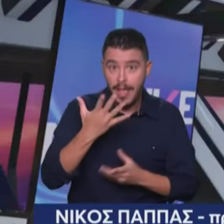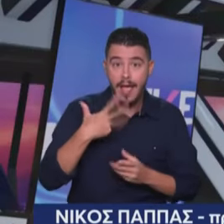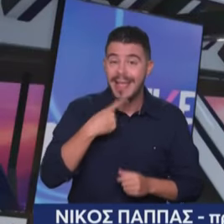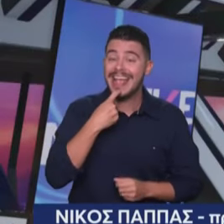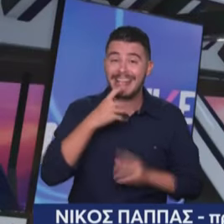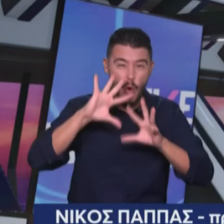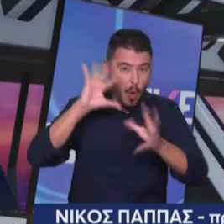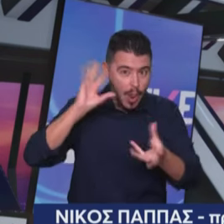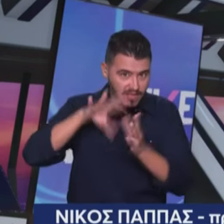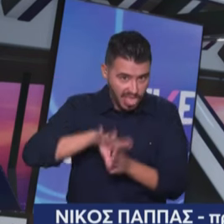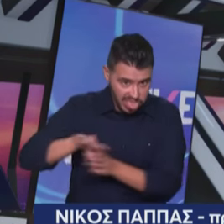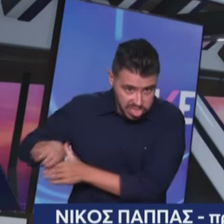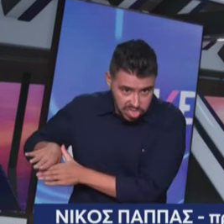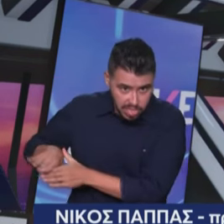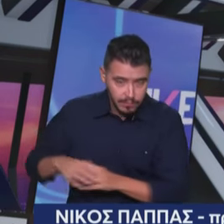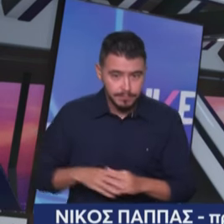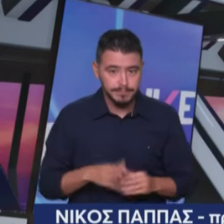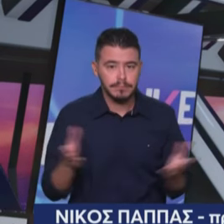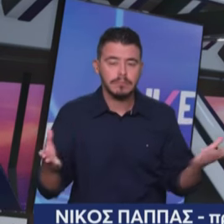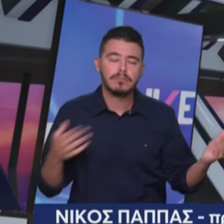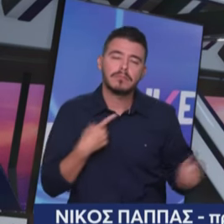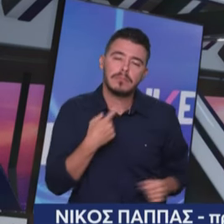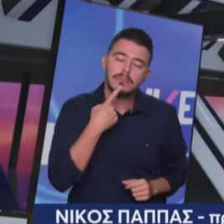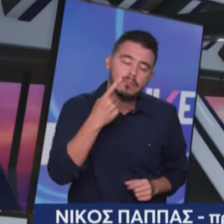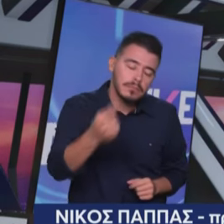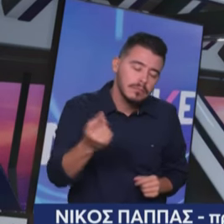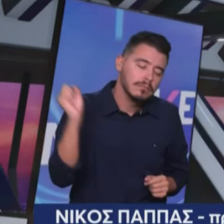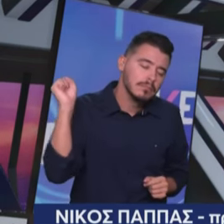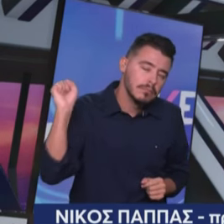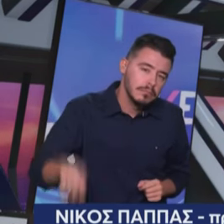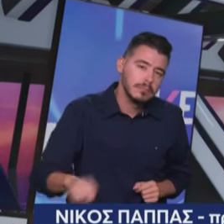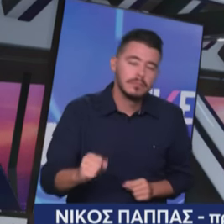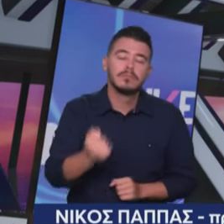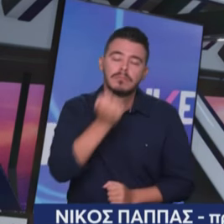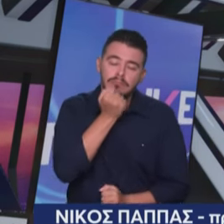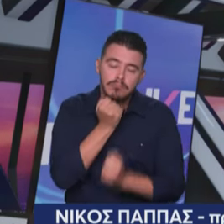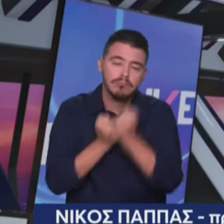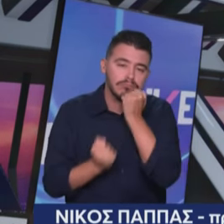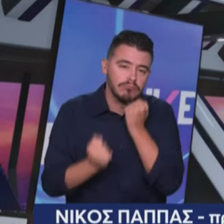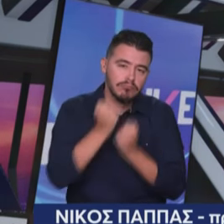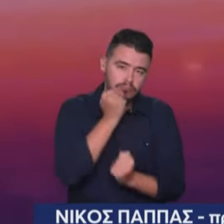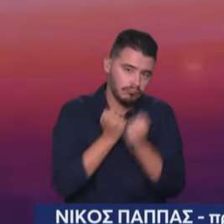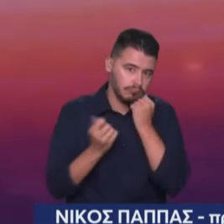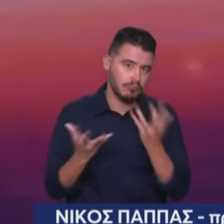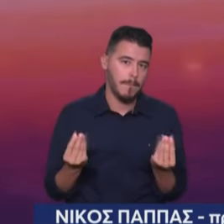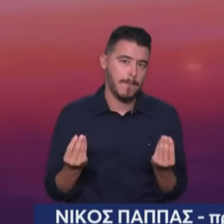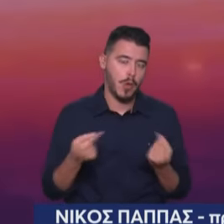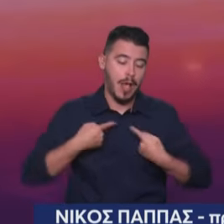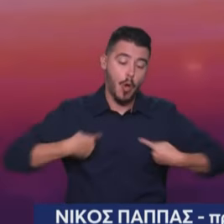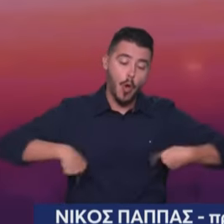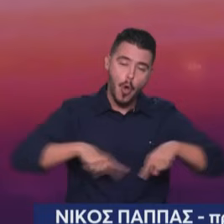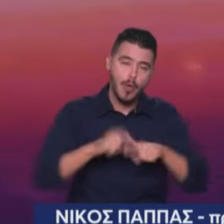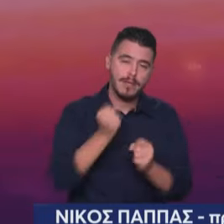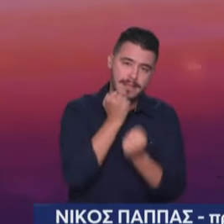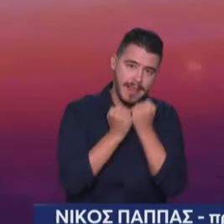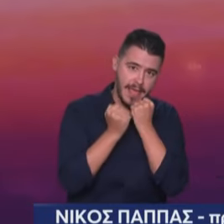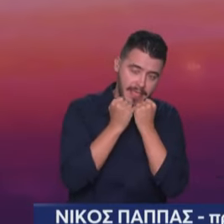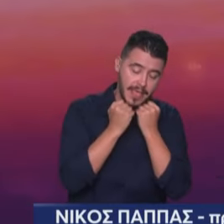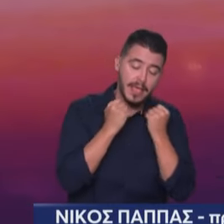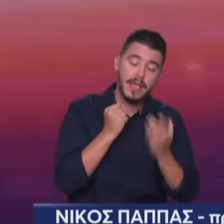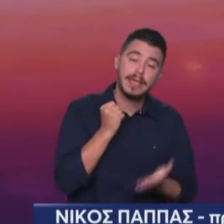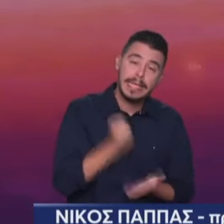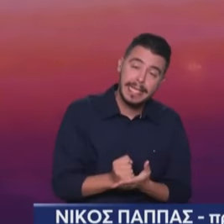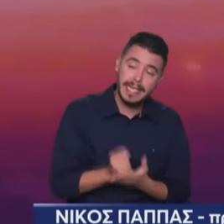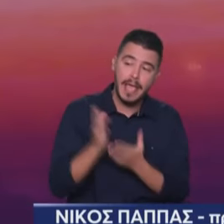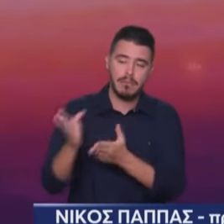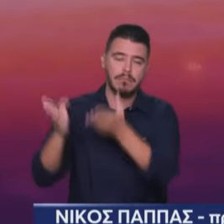Σας λέω ότι έχουμε κάνει όλοι λάθη και έχουν γίνει λάθη και από τη μεριά του Στέφανου Κασελάκη, όπου δεν επέτρεψαν σε αυτές τις